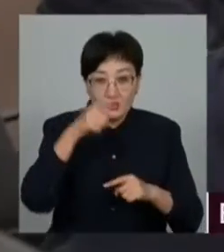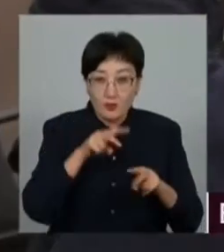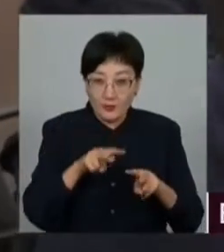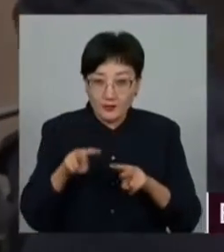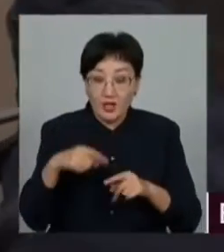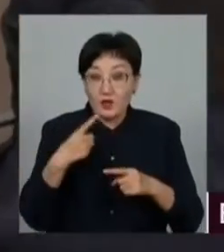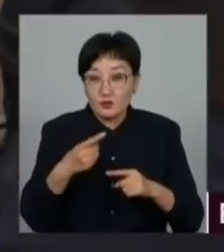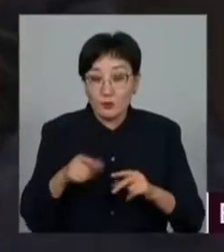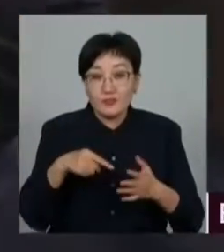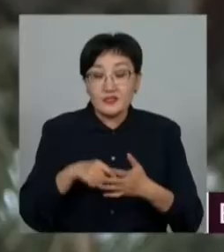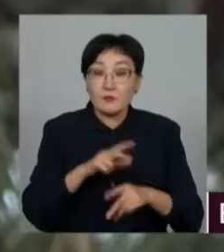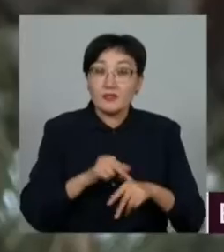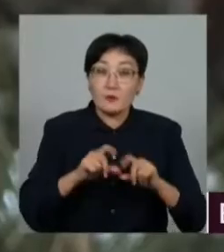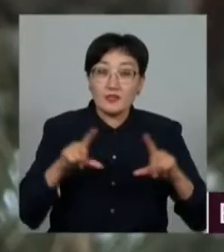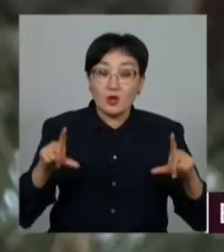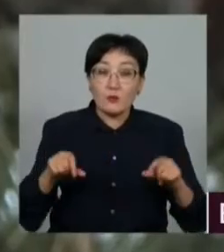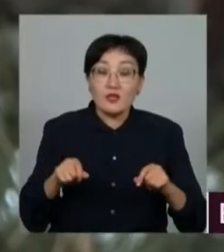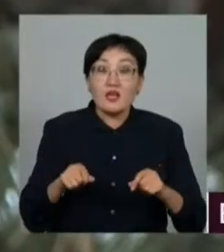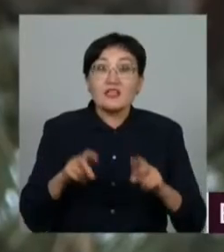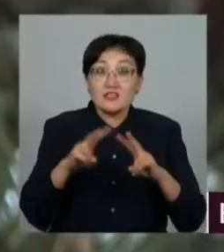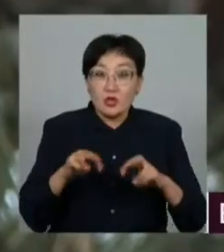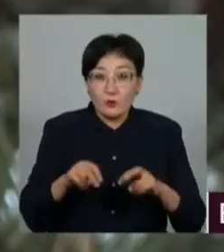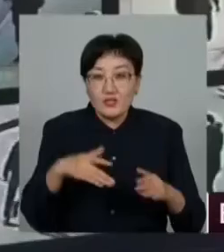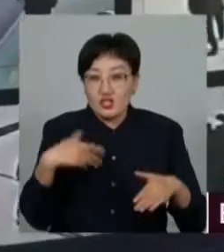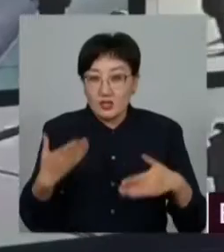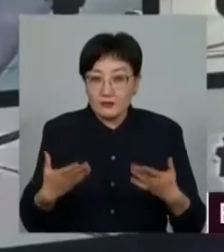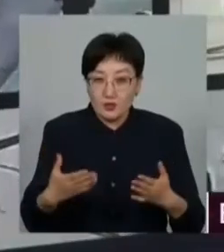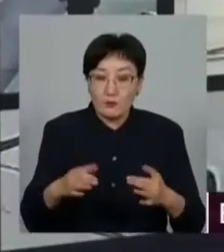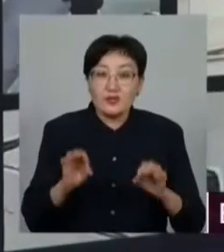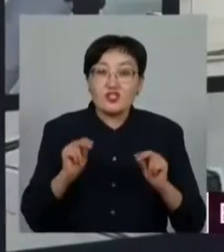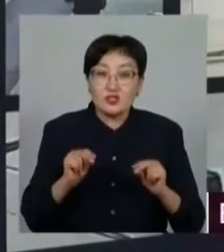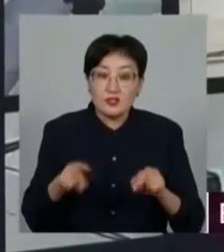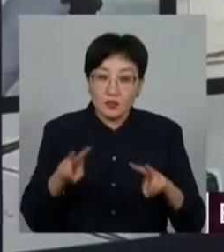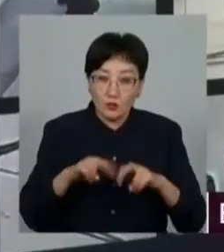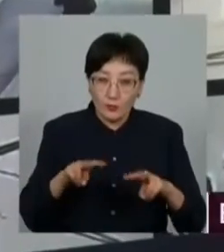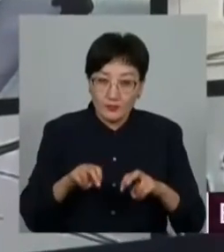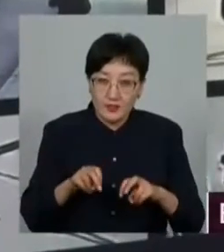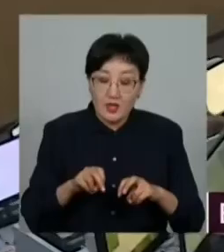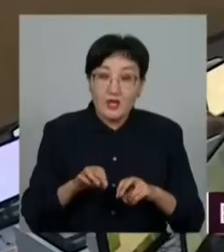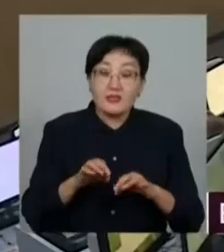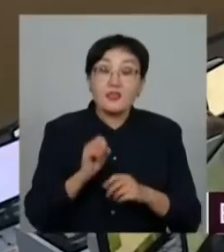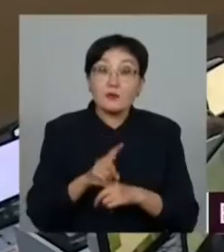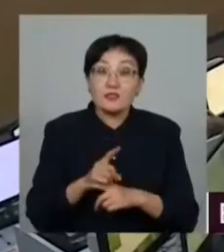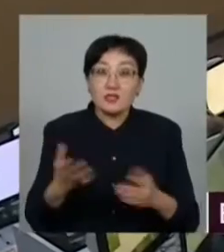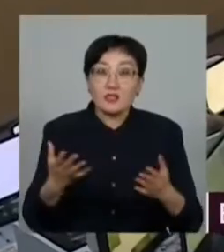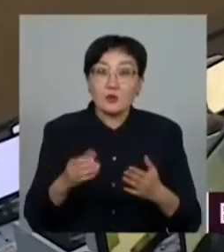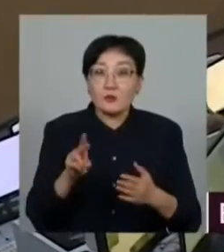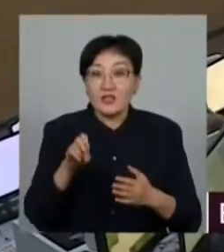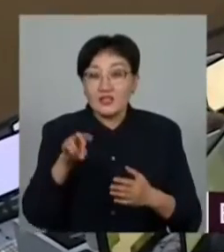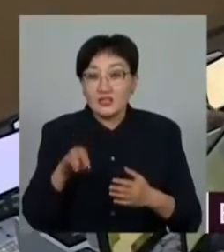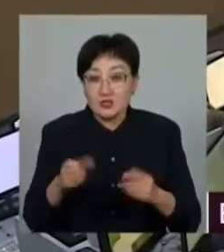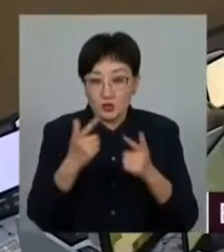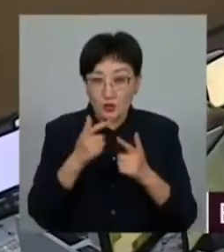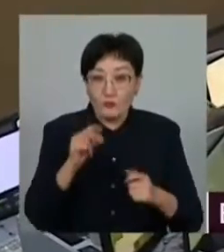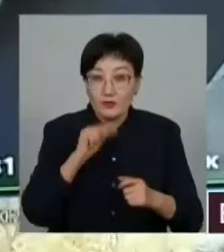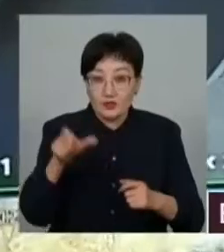алатынын айтып, қалалық полиция департаментіне тергеудің жан-жақтылығы мен объективтілігін қамтамасыз етуді тапсырды. Қанат Таймерденовтың хабарлауынша,